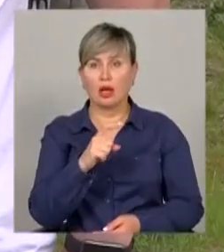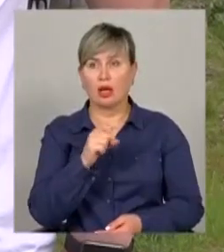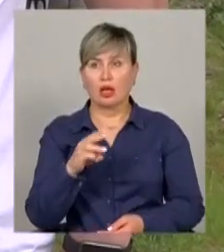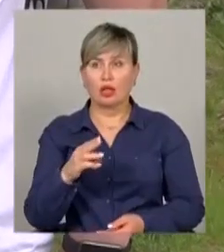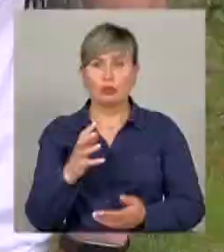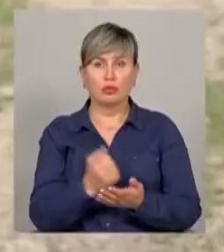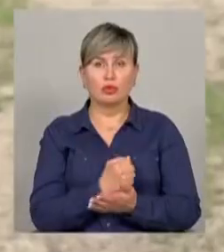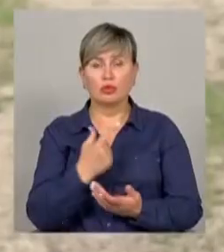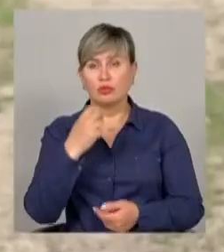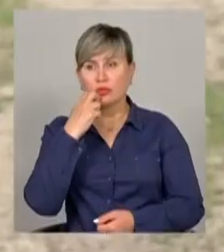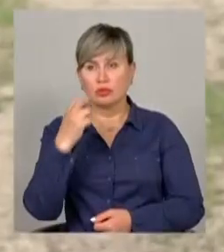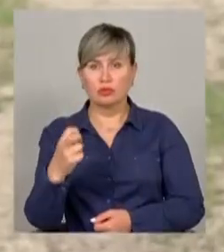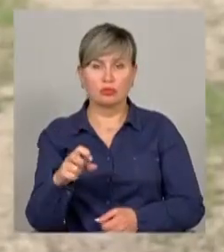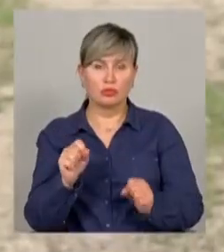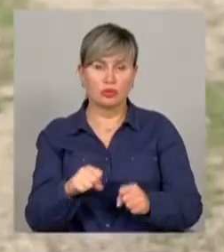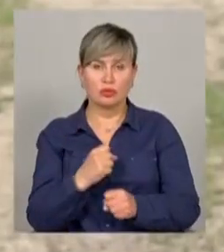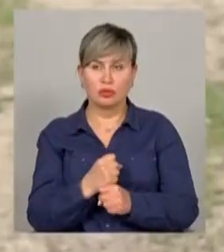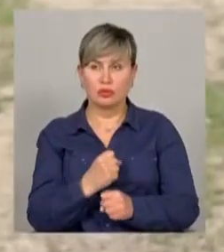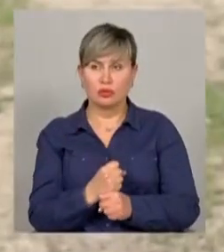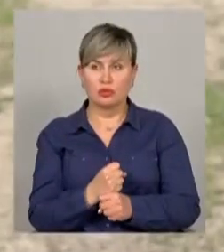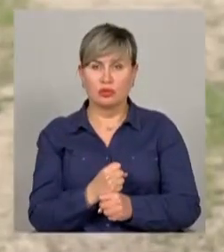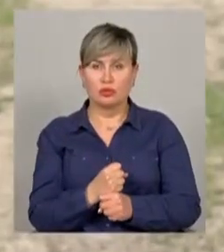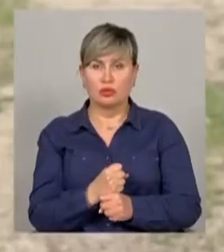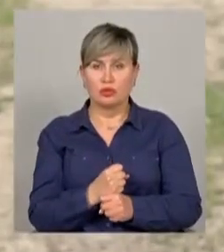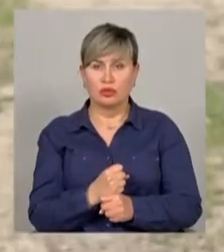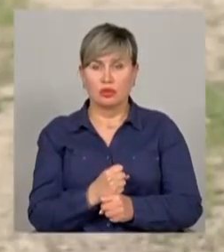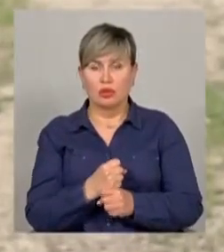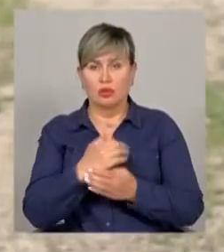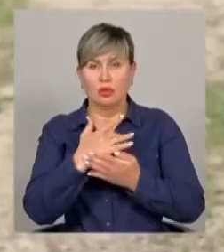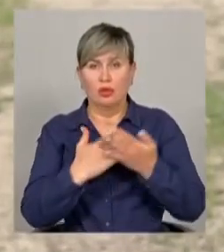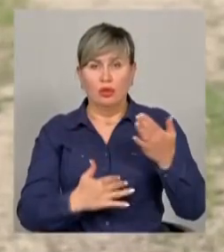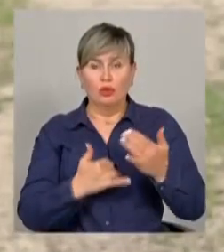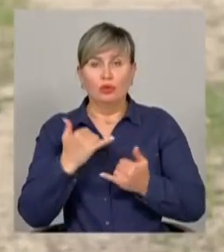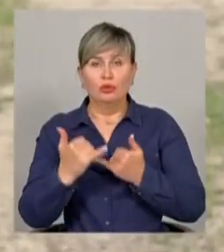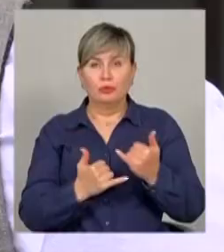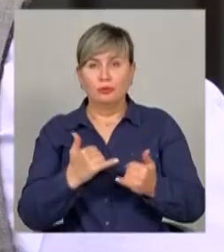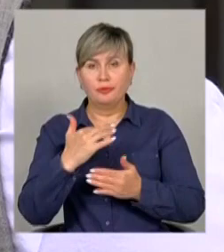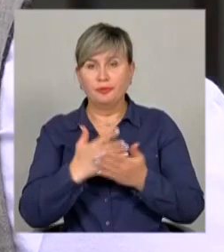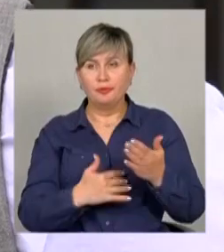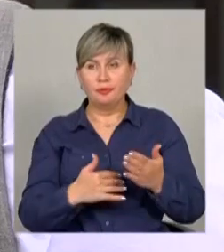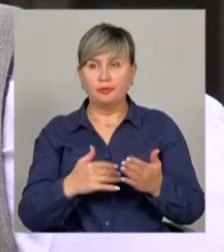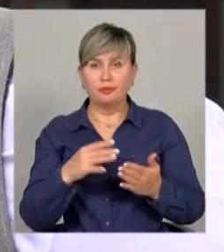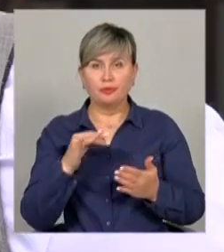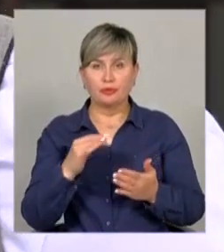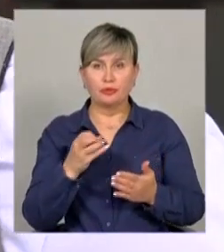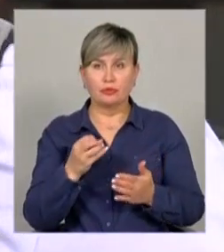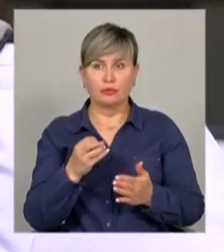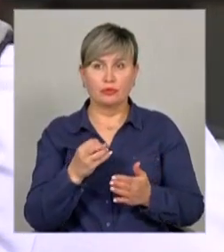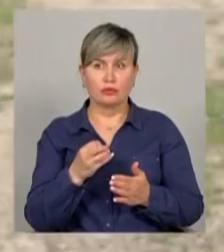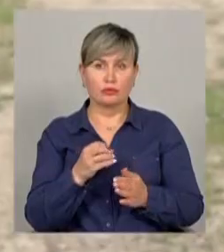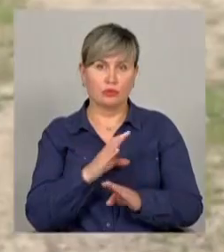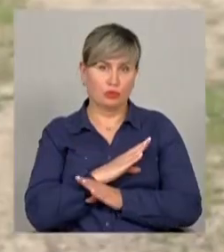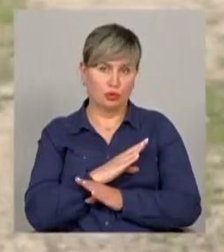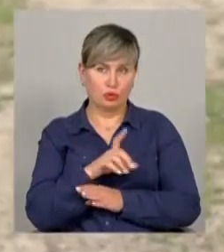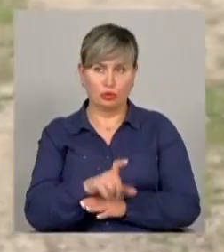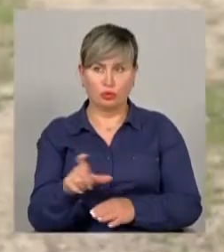получается, они могут себе поставить в перечень услуг еще... умерщвление людей. Это очень